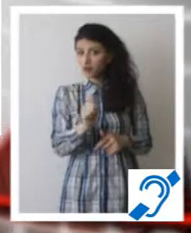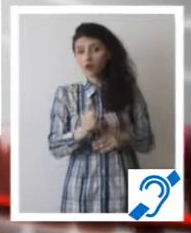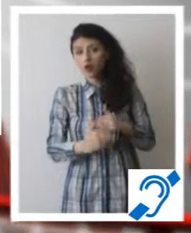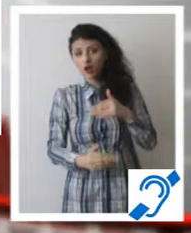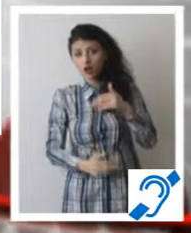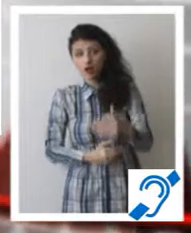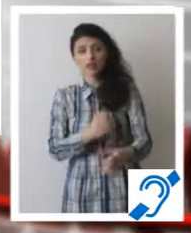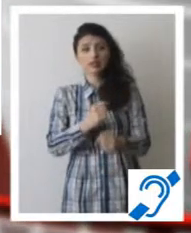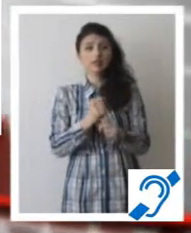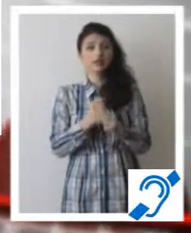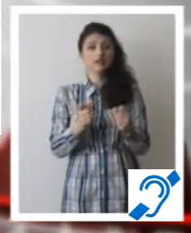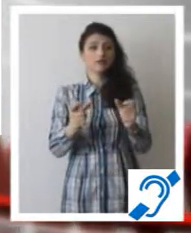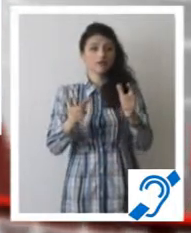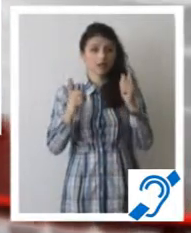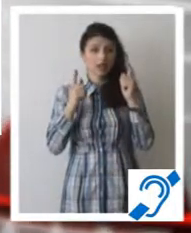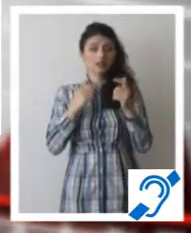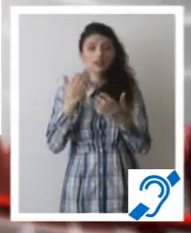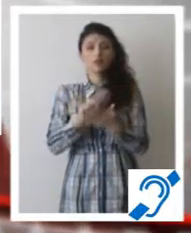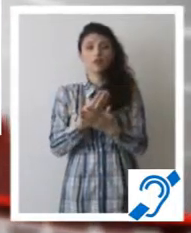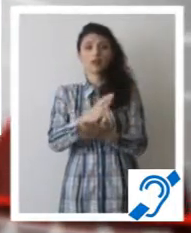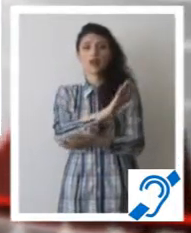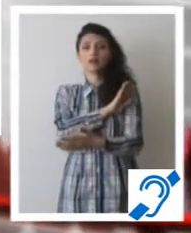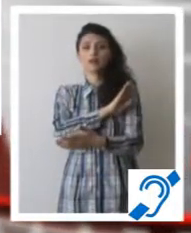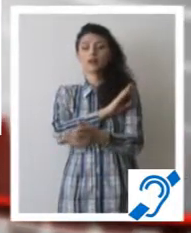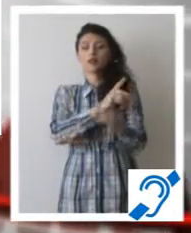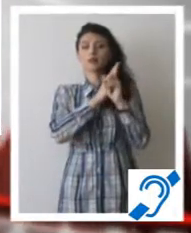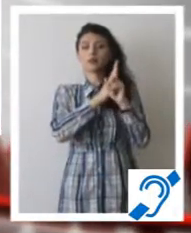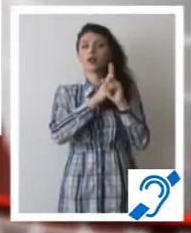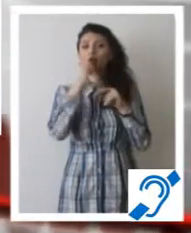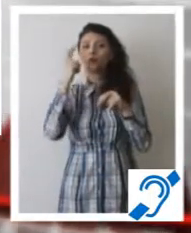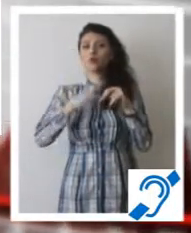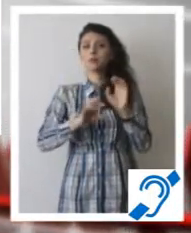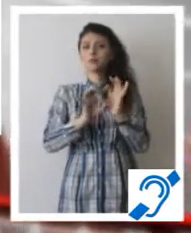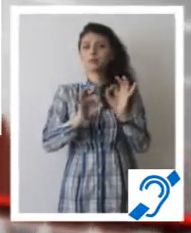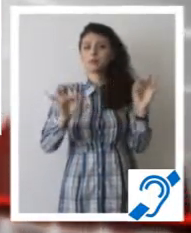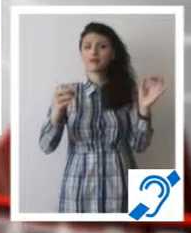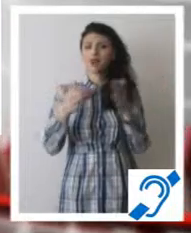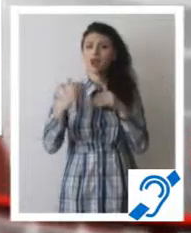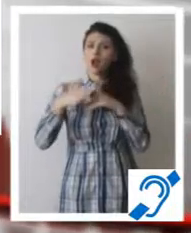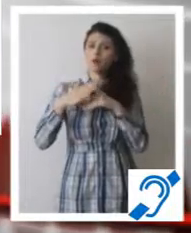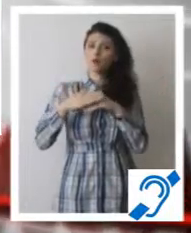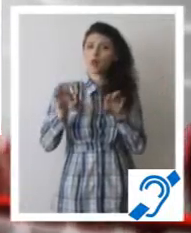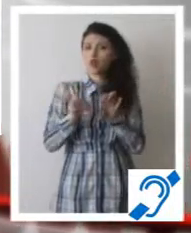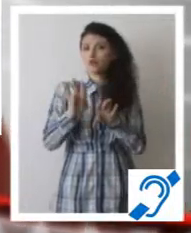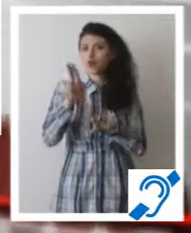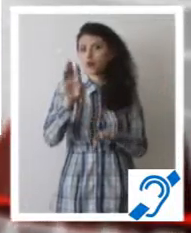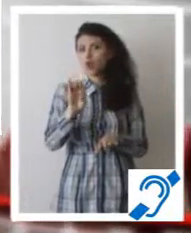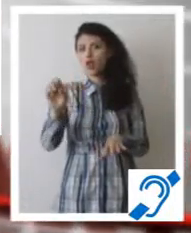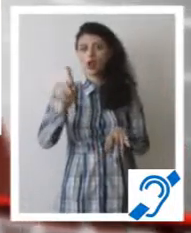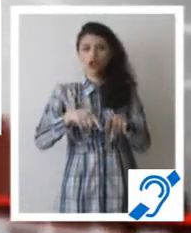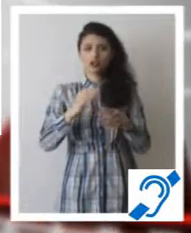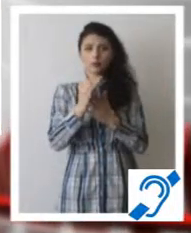altei realizări să fie inaugurată. Este vorba de atelierul de practică dotat după ultimele standarde europene prin acel program de